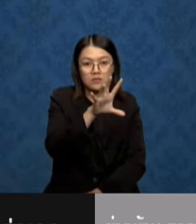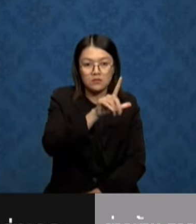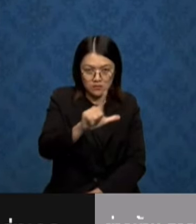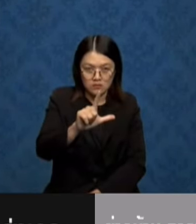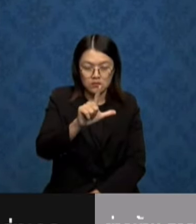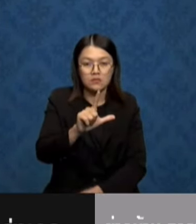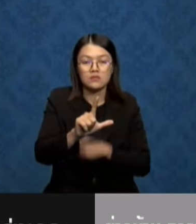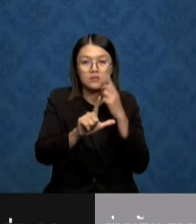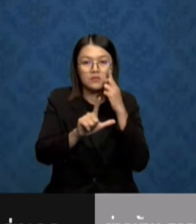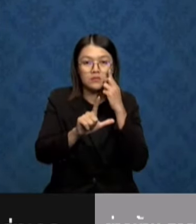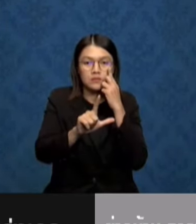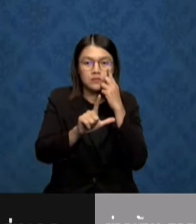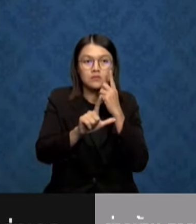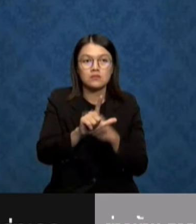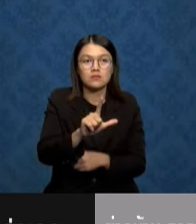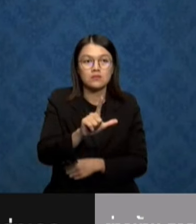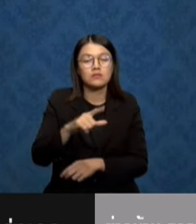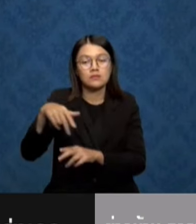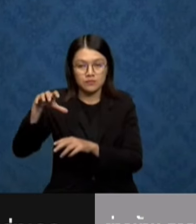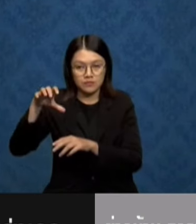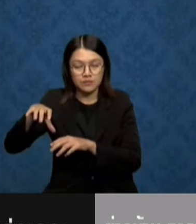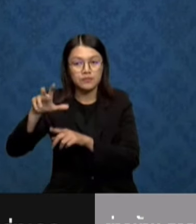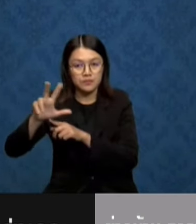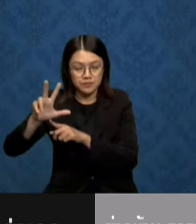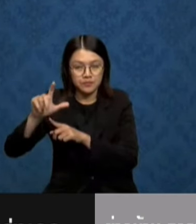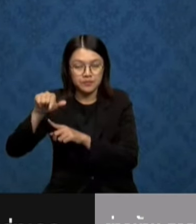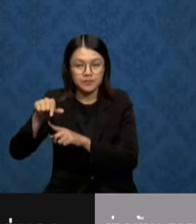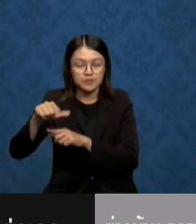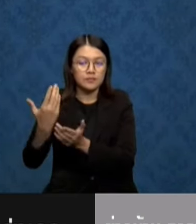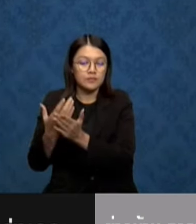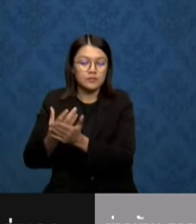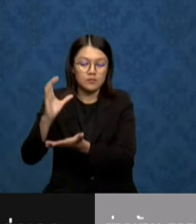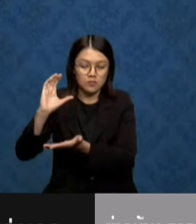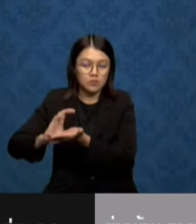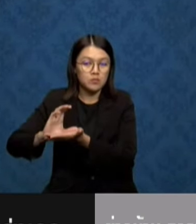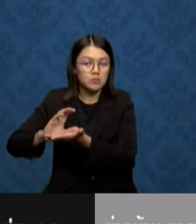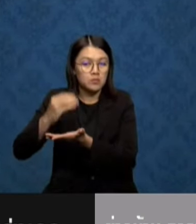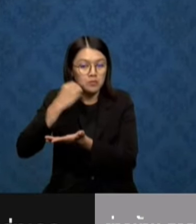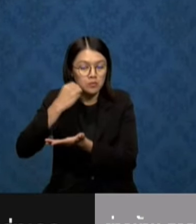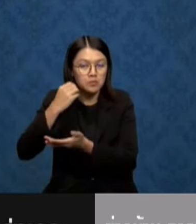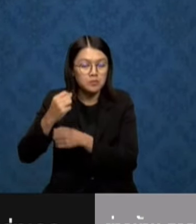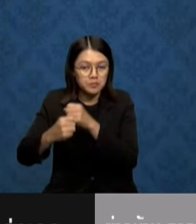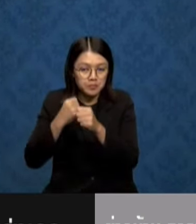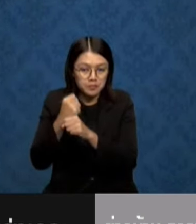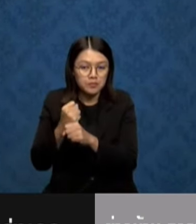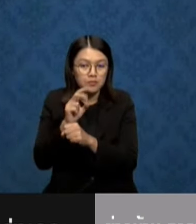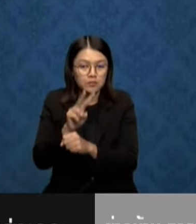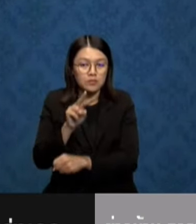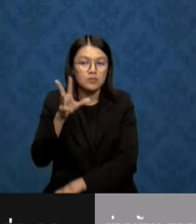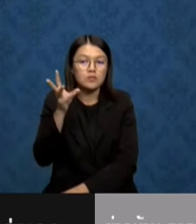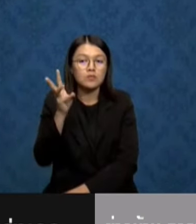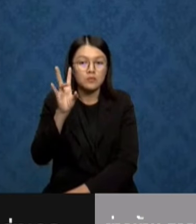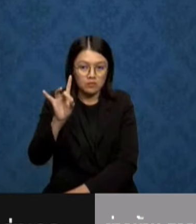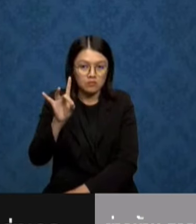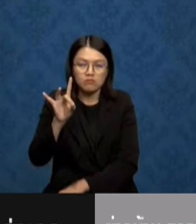แบ่งเป็นเงินต้น 1.5 แสนล้านดอกเบี้ย 2.6 แสนล้านบาทเท่ากับ 9% นะฮะน